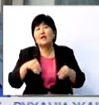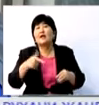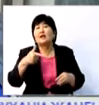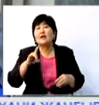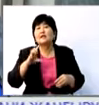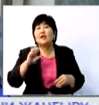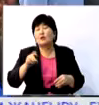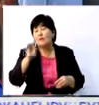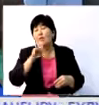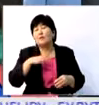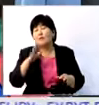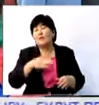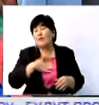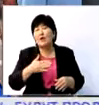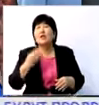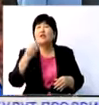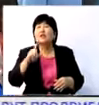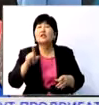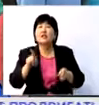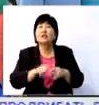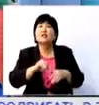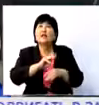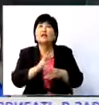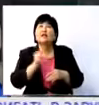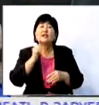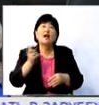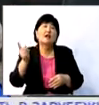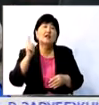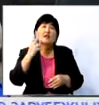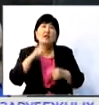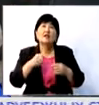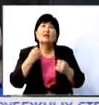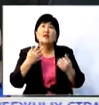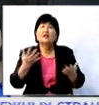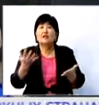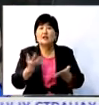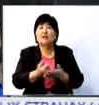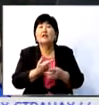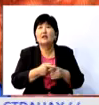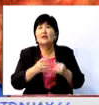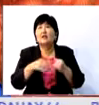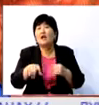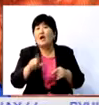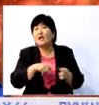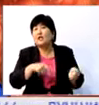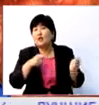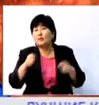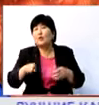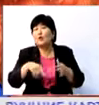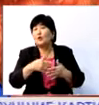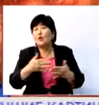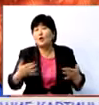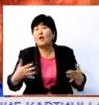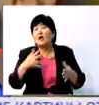ГСМ. Мы очень благодарны. Шиелицы также свято следуют древней традиции, щедро делиться дарами земли. Они привезли в город товары